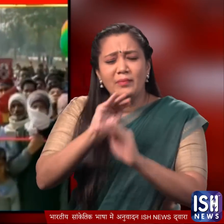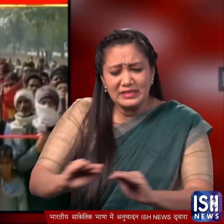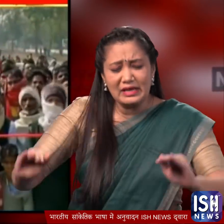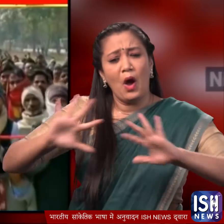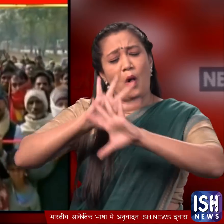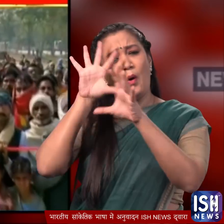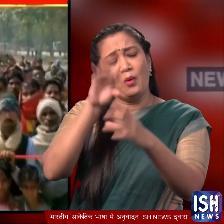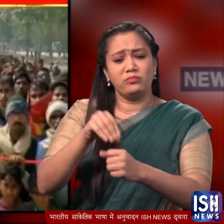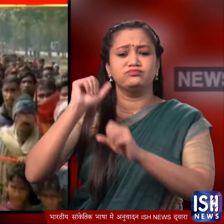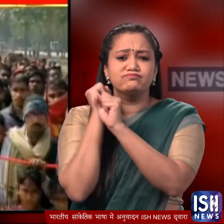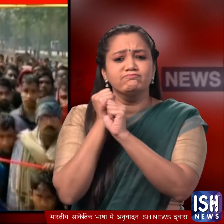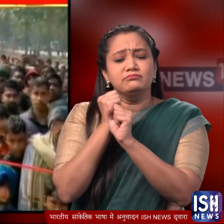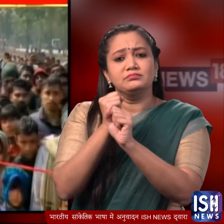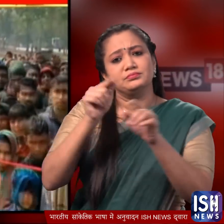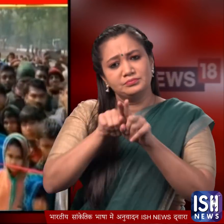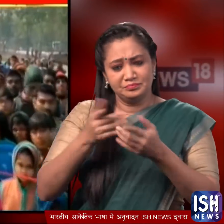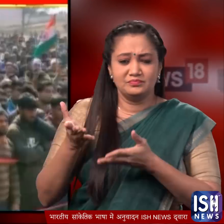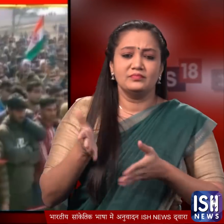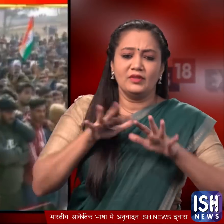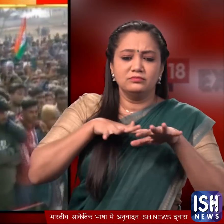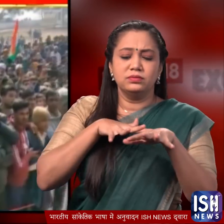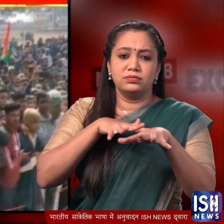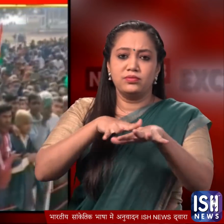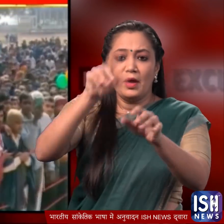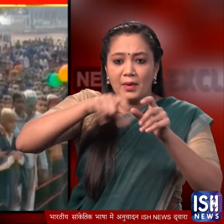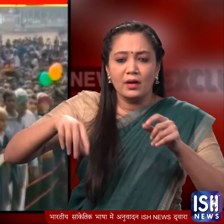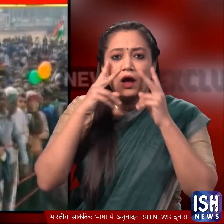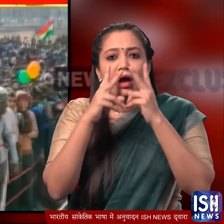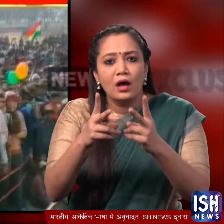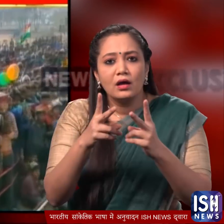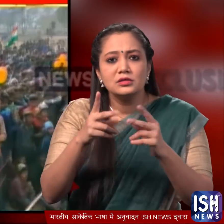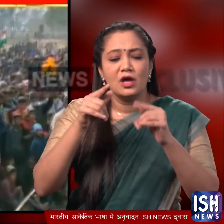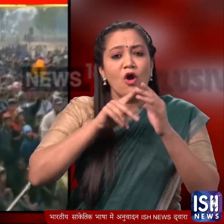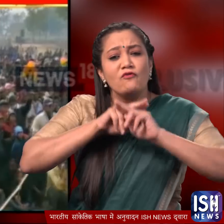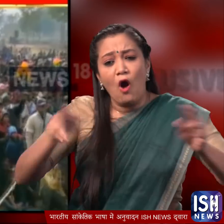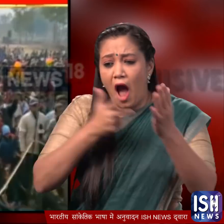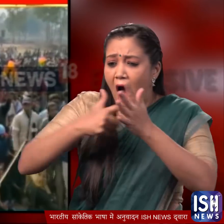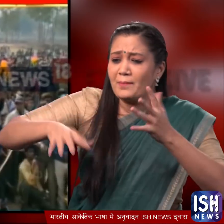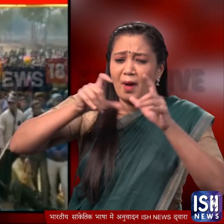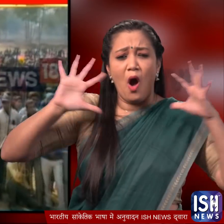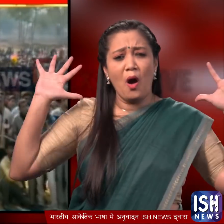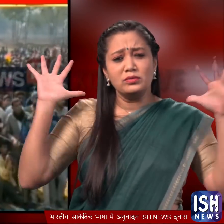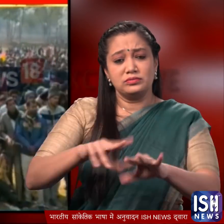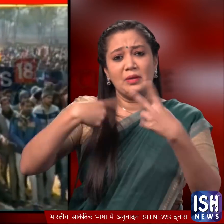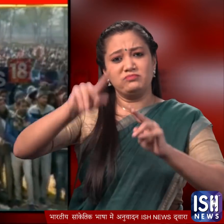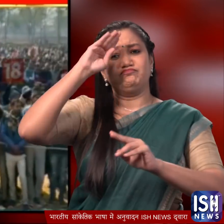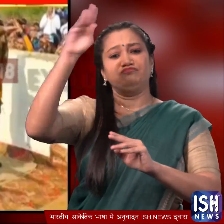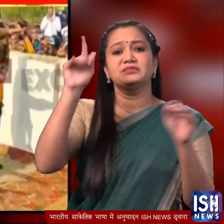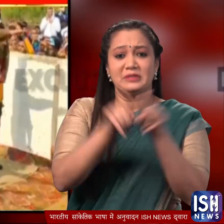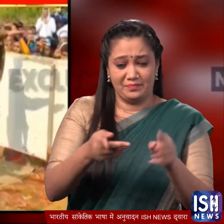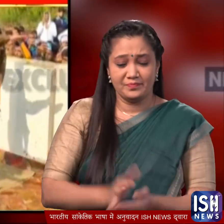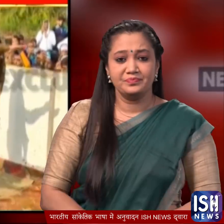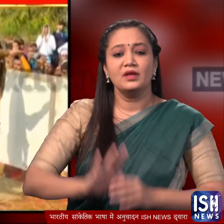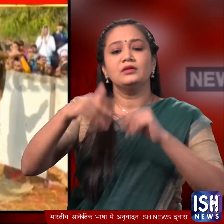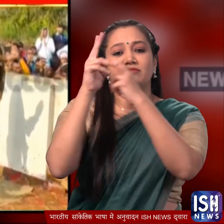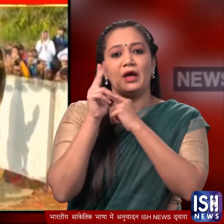यहाँ तक कि बच्चे भी जवान की अंतिम यात्रा में शामिल हुए। भीड़ की तस्वीरें देखकर तो ऐसा लगा जैसे पूरा गांव ही उनकी शहादत को सलाम करने पहुंच गया। इसके